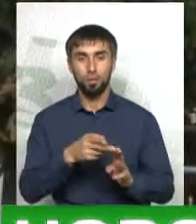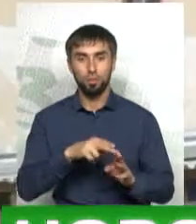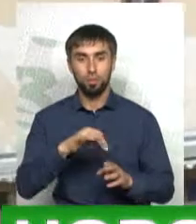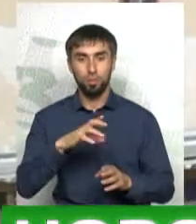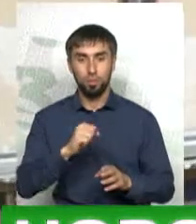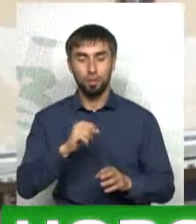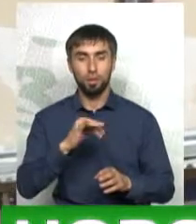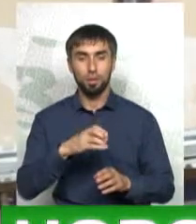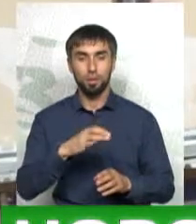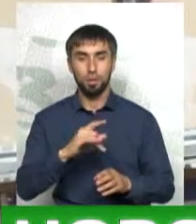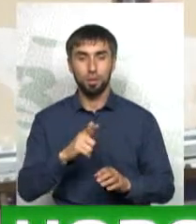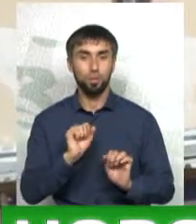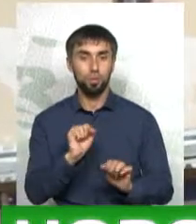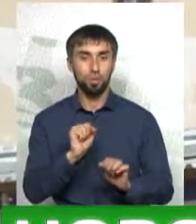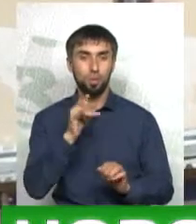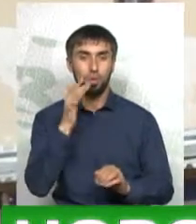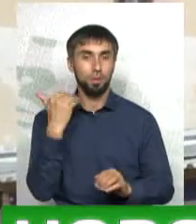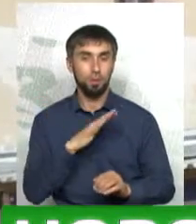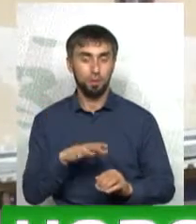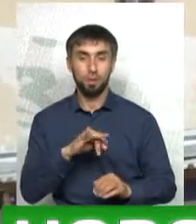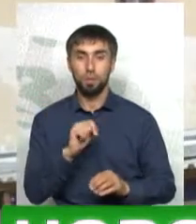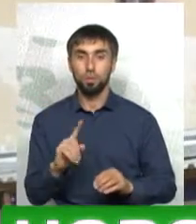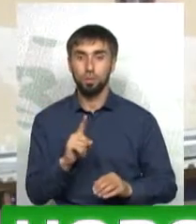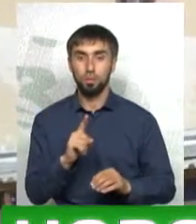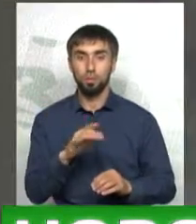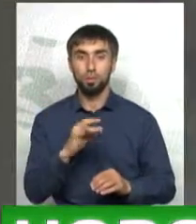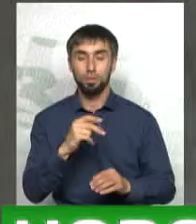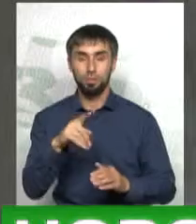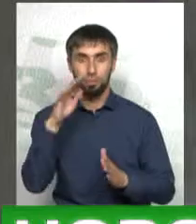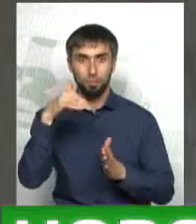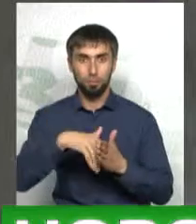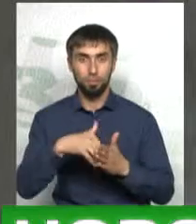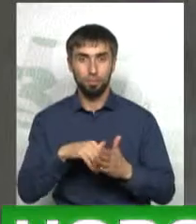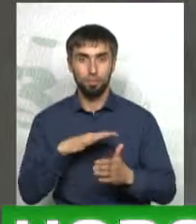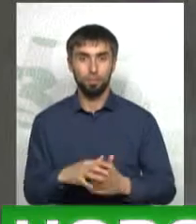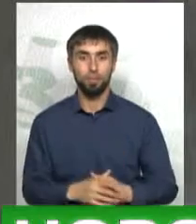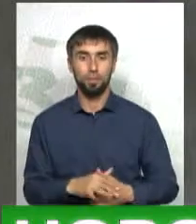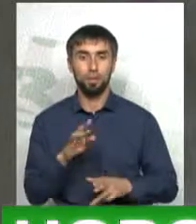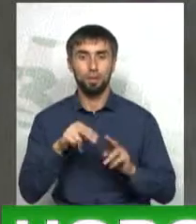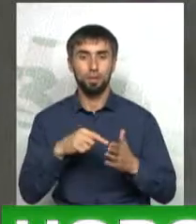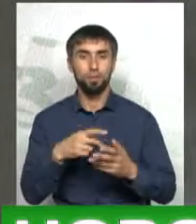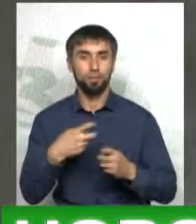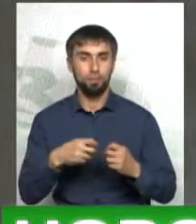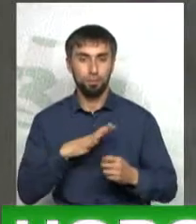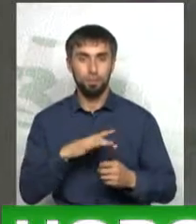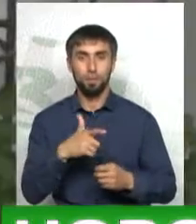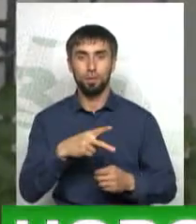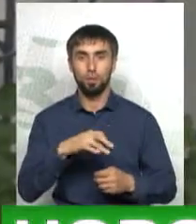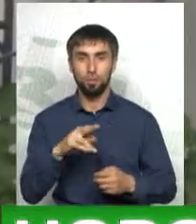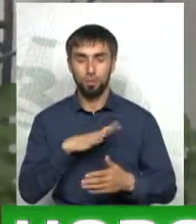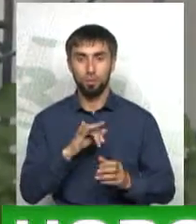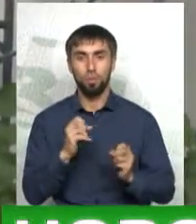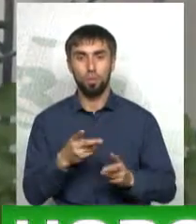трубы, снегозадержатели, которых раньше не было, из-за чего со стен постоянно сходила краска, висели глыбы льда, которые